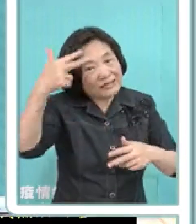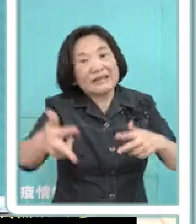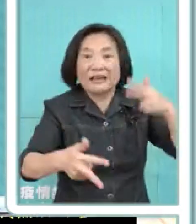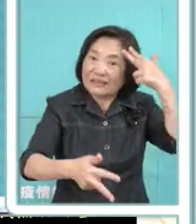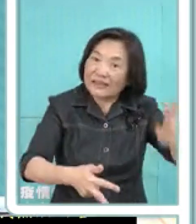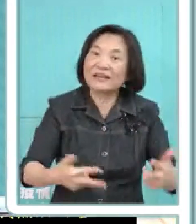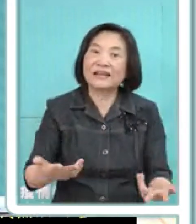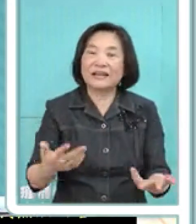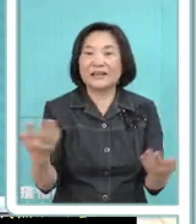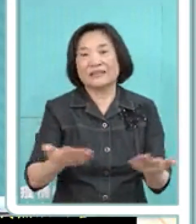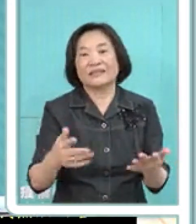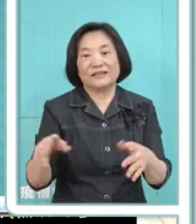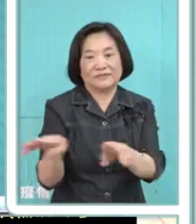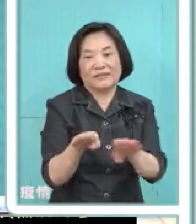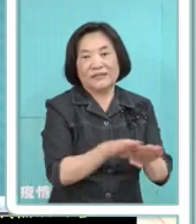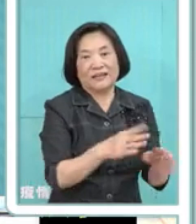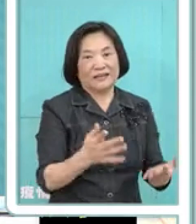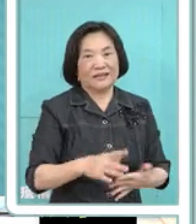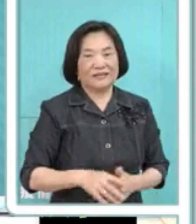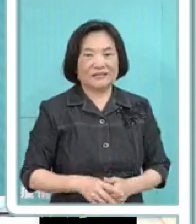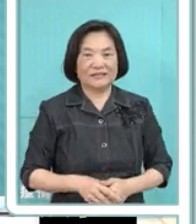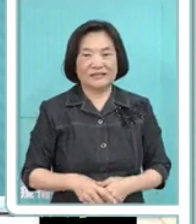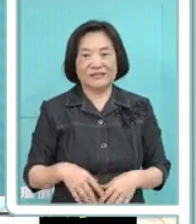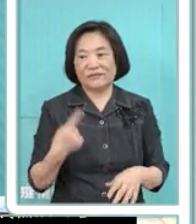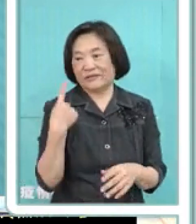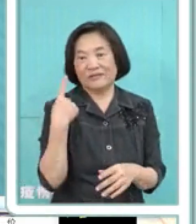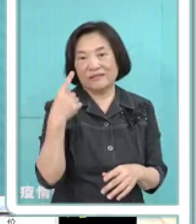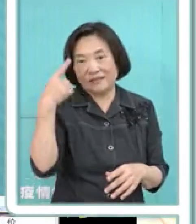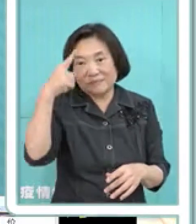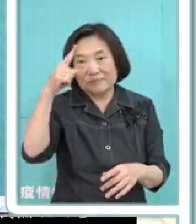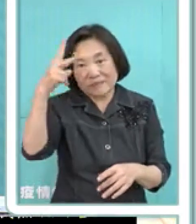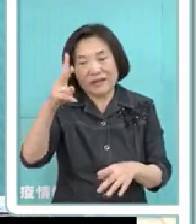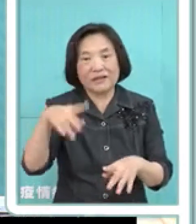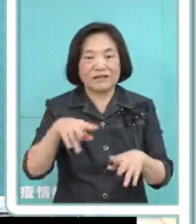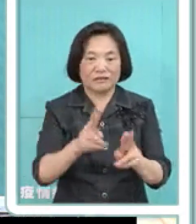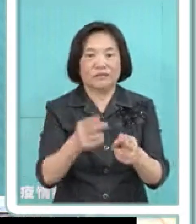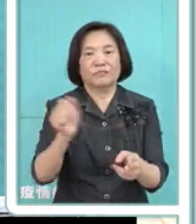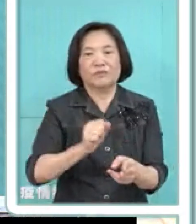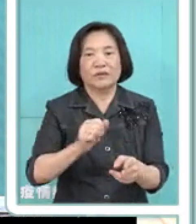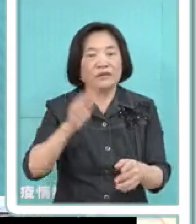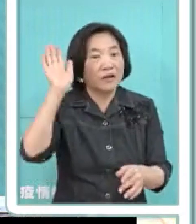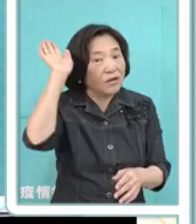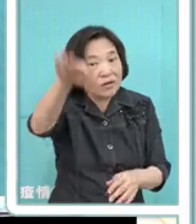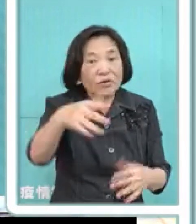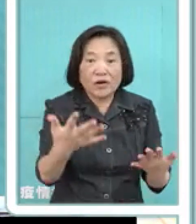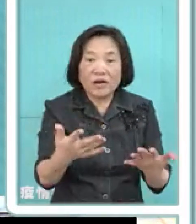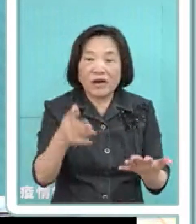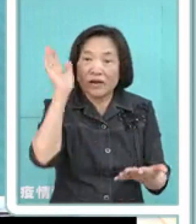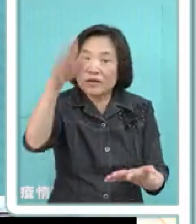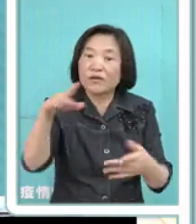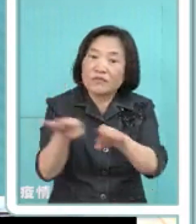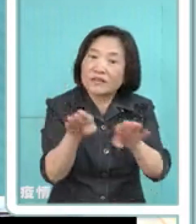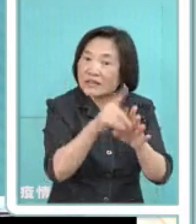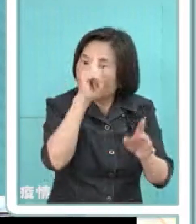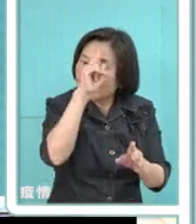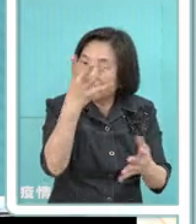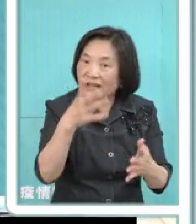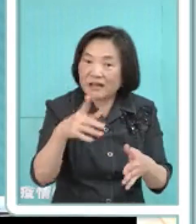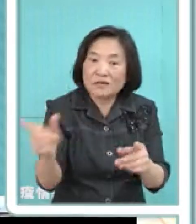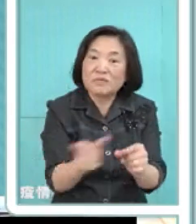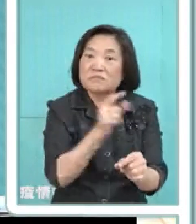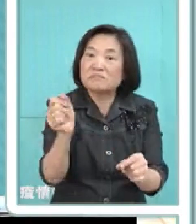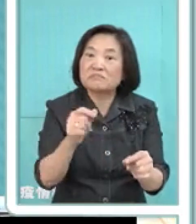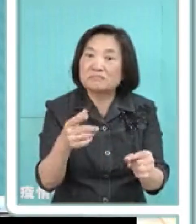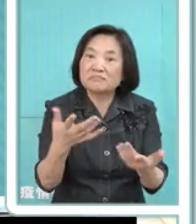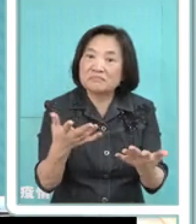周，所以那这两天不能烤肉，延续到下个礼拜的中秋连假。 通常是这样嘛，